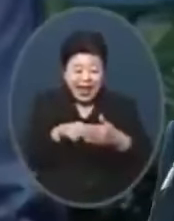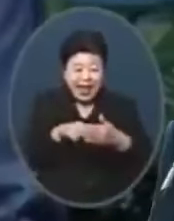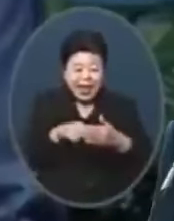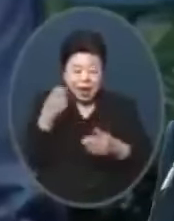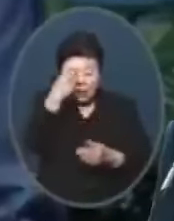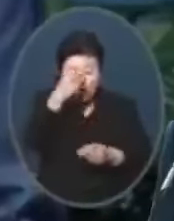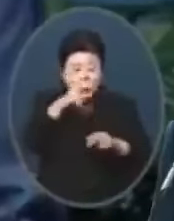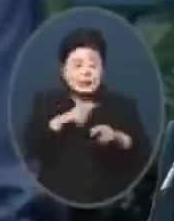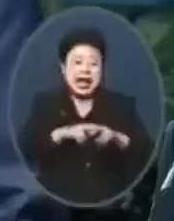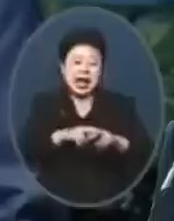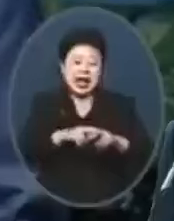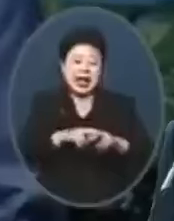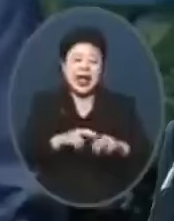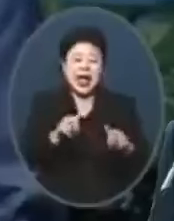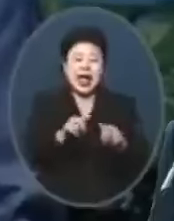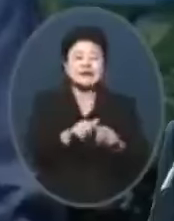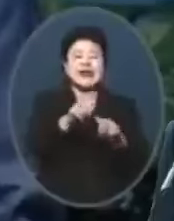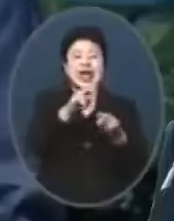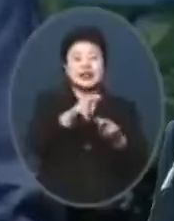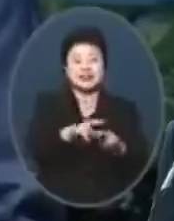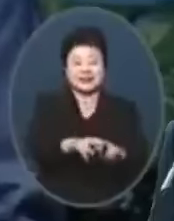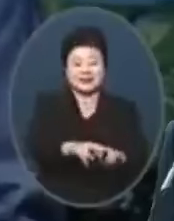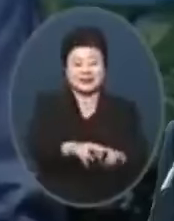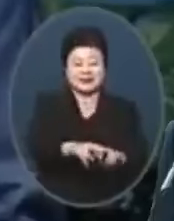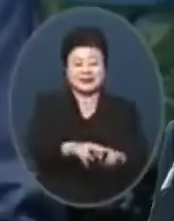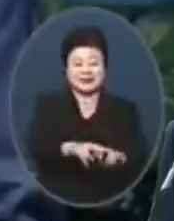보좌에 함께 앉게 하셨습니다.